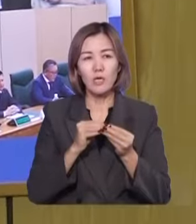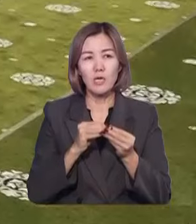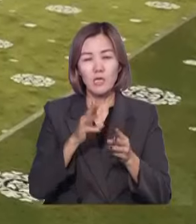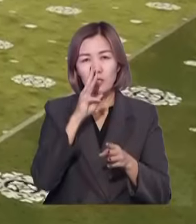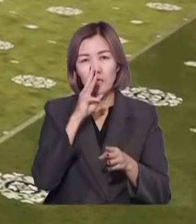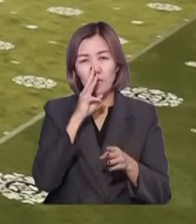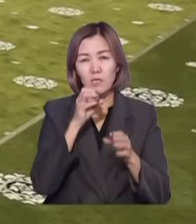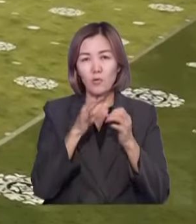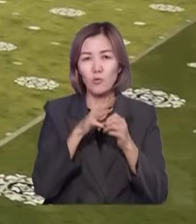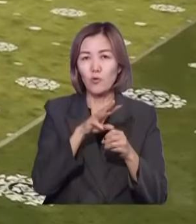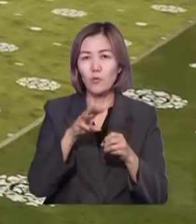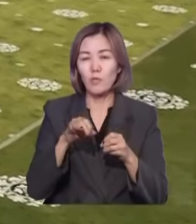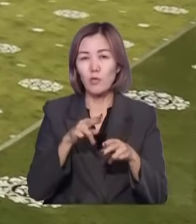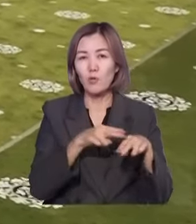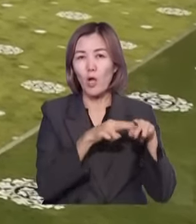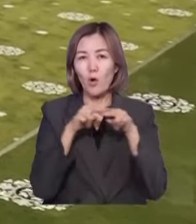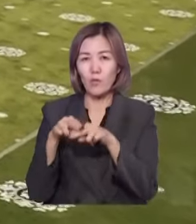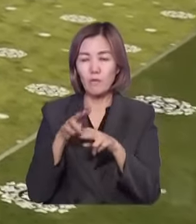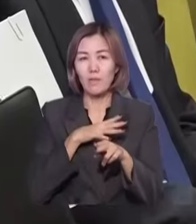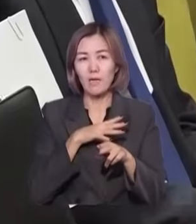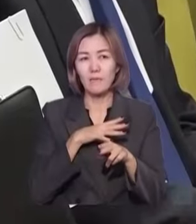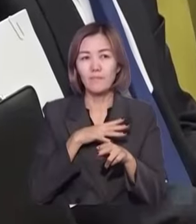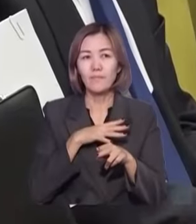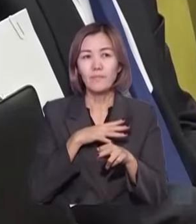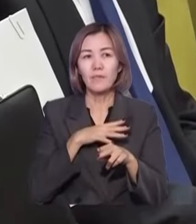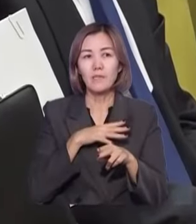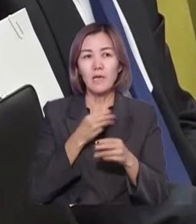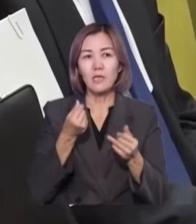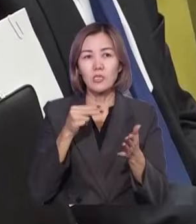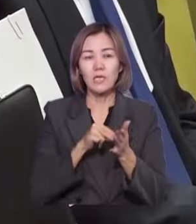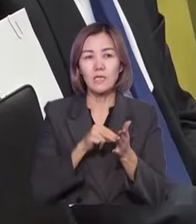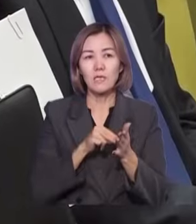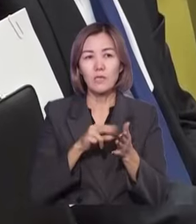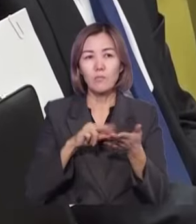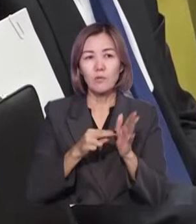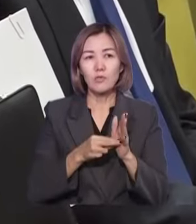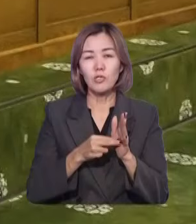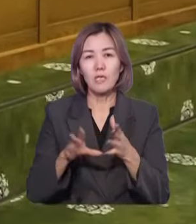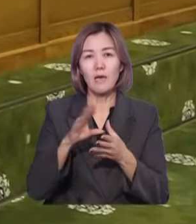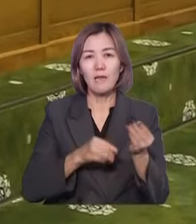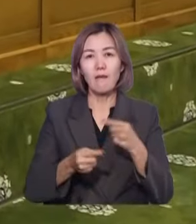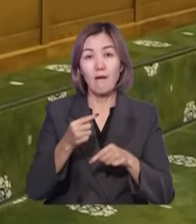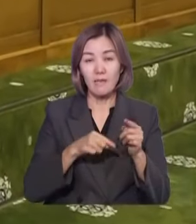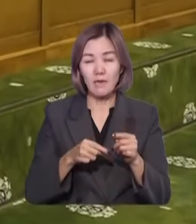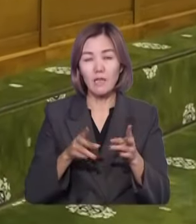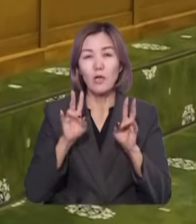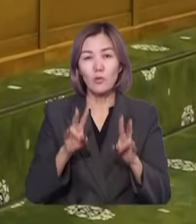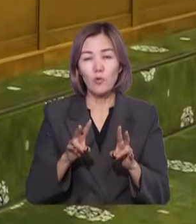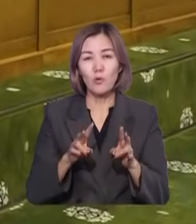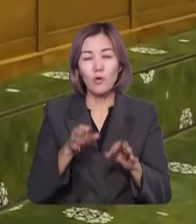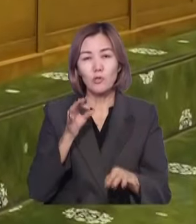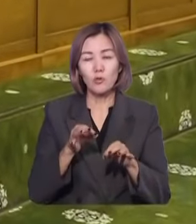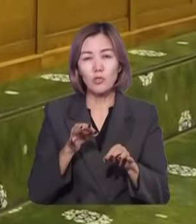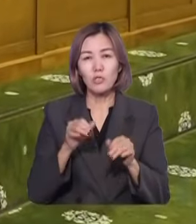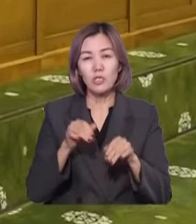негізсіз 14 миллион теңге аударып алғандығы анықталды. Олар аталған соманы бюджетке қайта қайтарған. Соған қарамастан сот шешімі